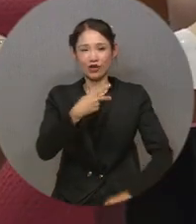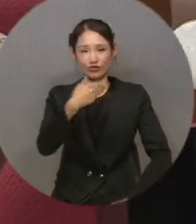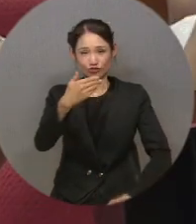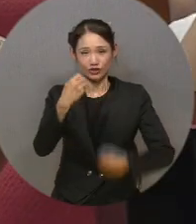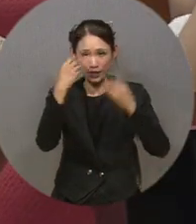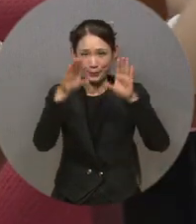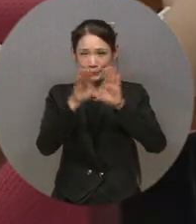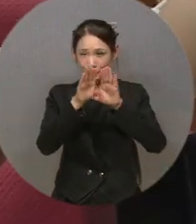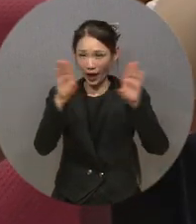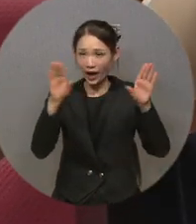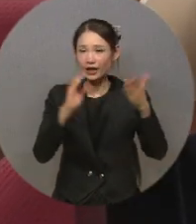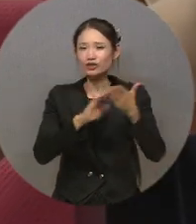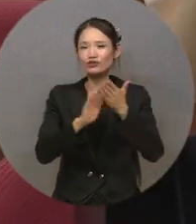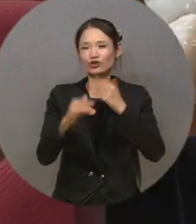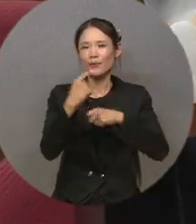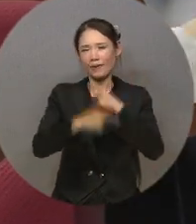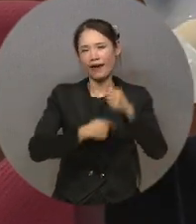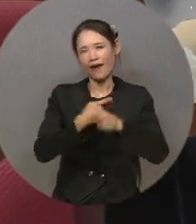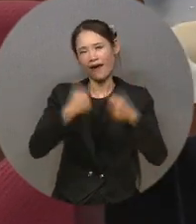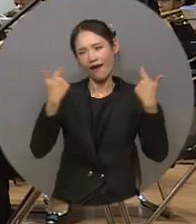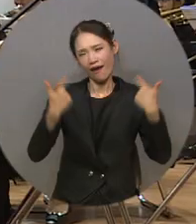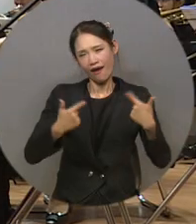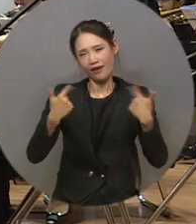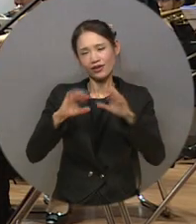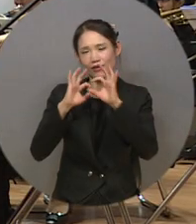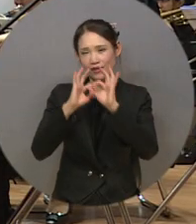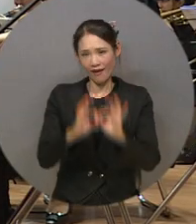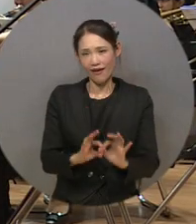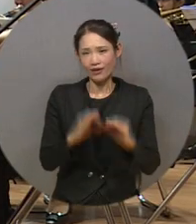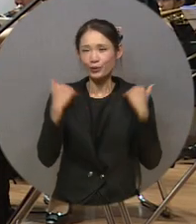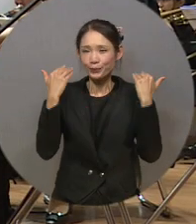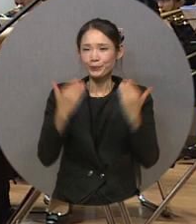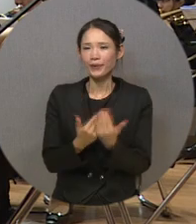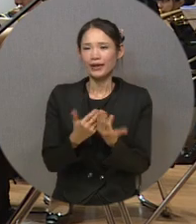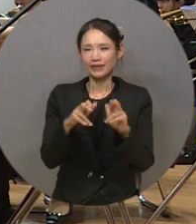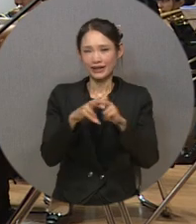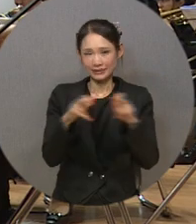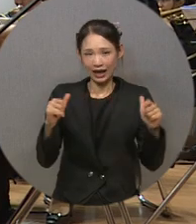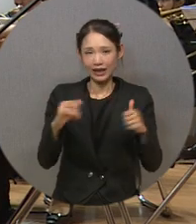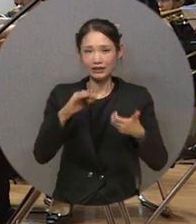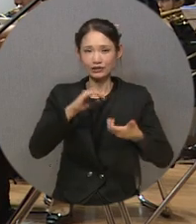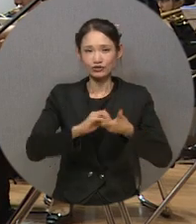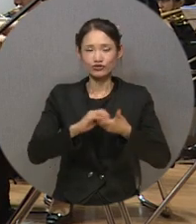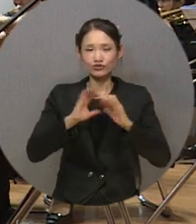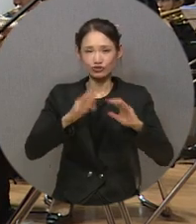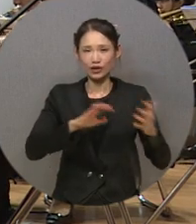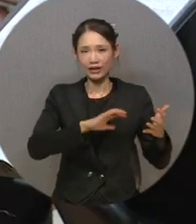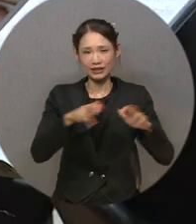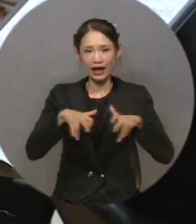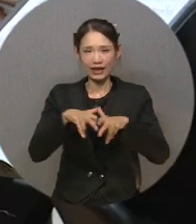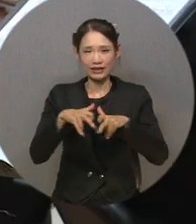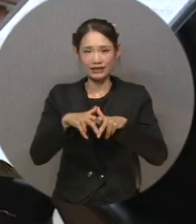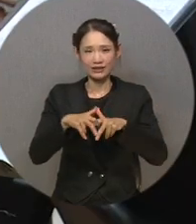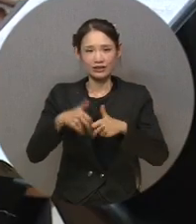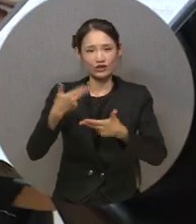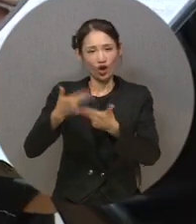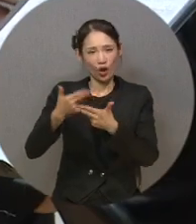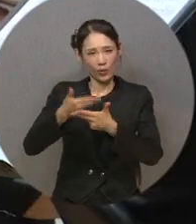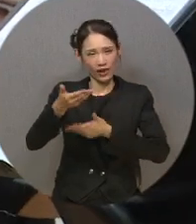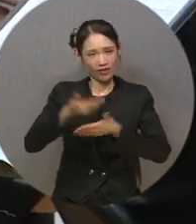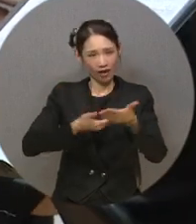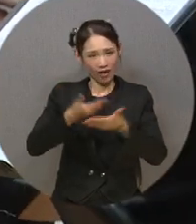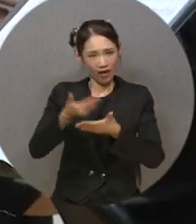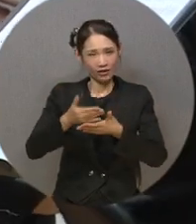개최된 이후 매년 이어져 오고 있습니다. 발달장애인으로 구성된 국장협 나눔챔버 오케스트라의 축하 공연은